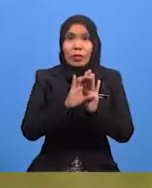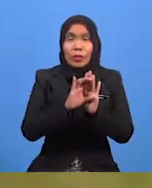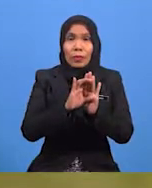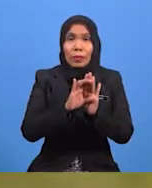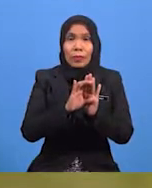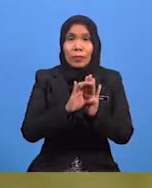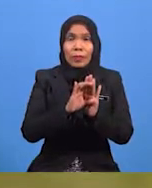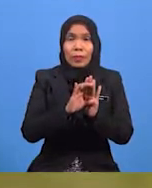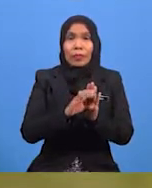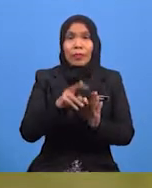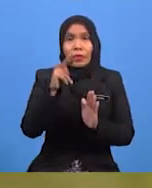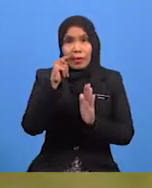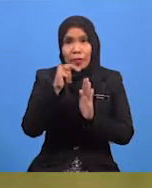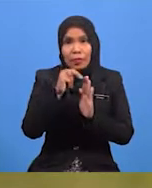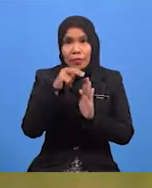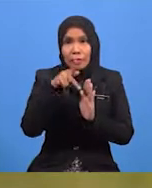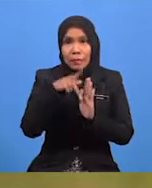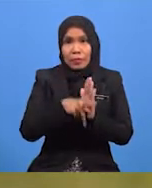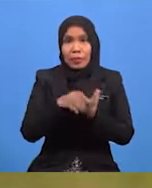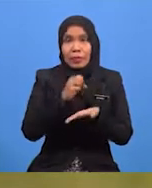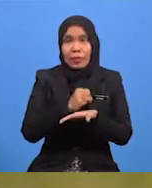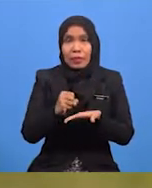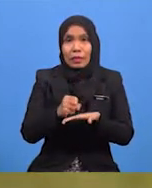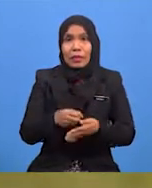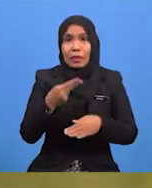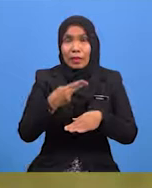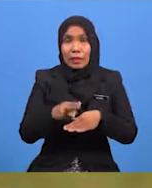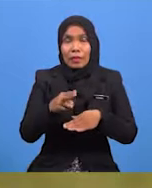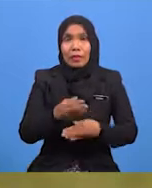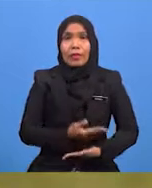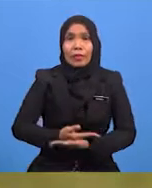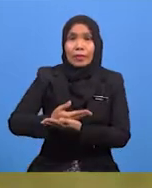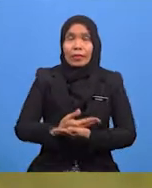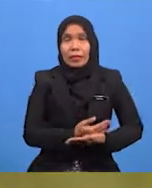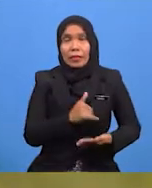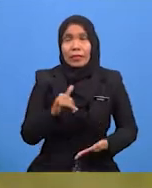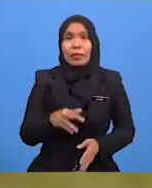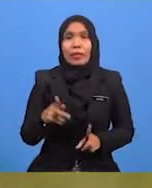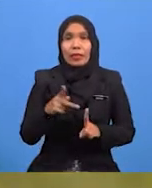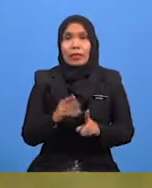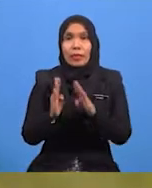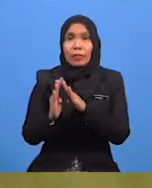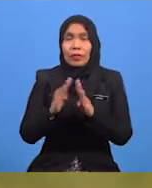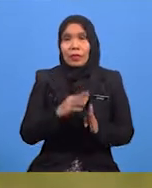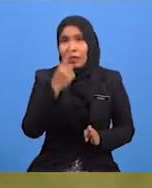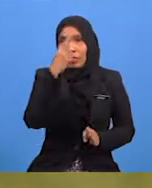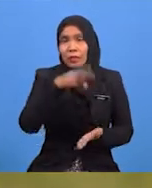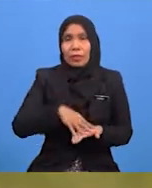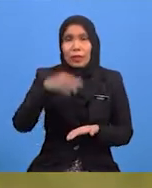Contohnya, penyajak menghantar anaknya ke bandar untuk melanjutkan